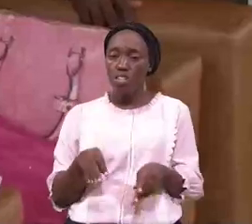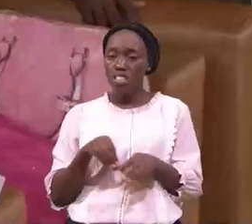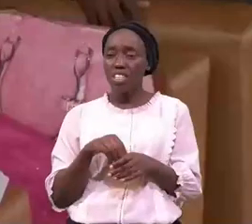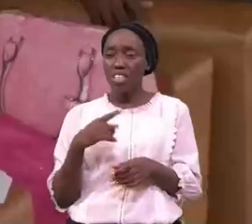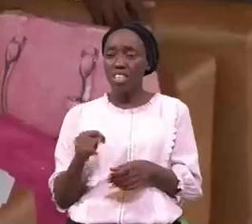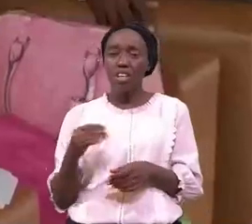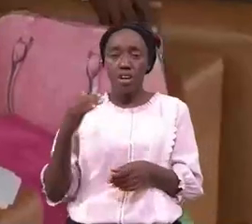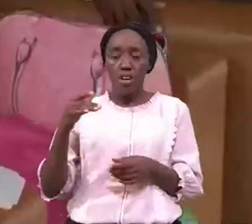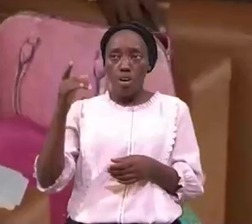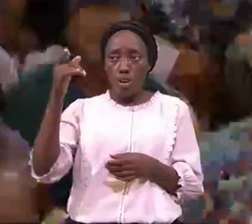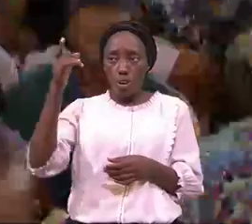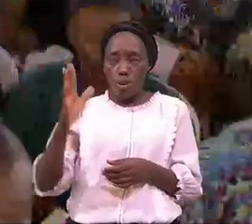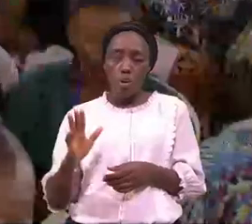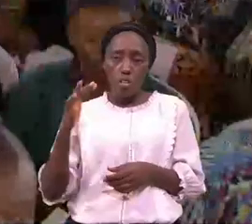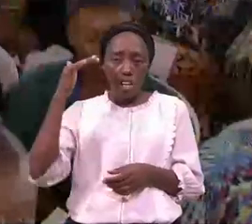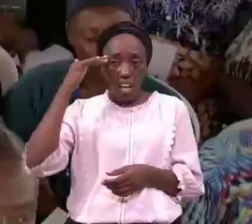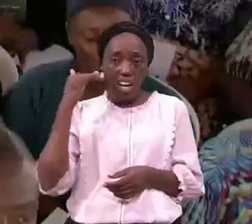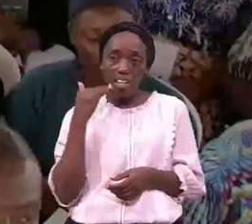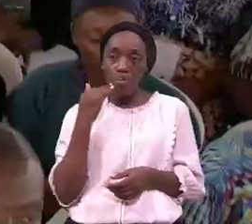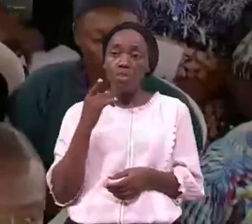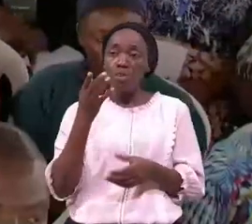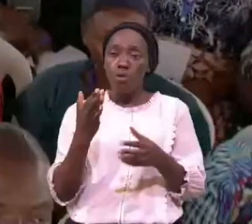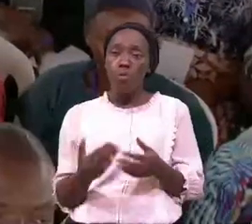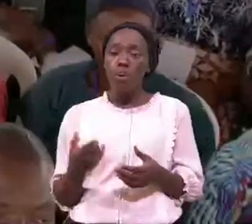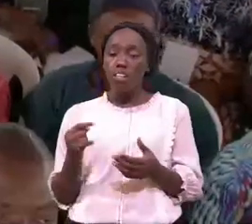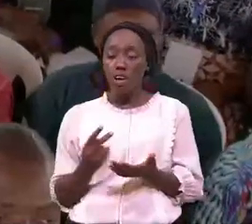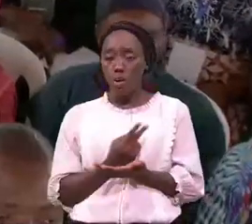la troisième personnalité de la Trinité.